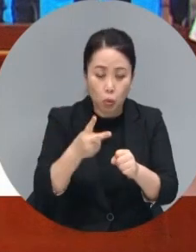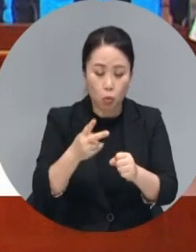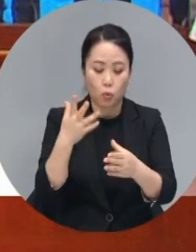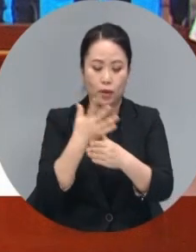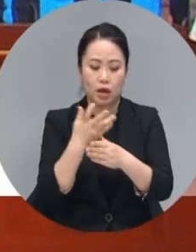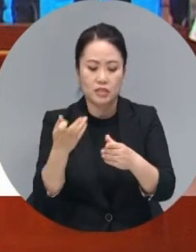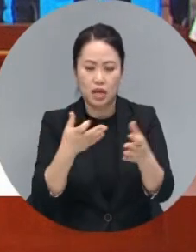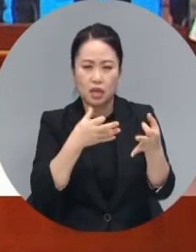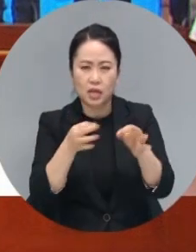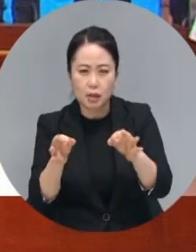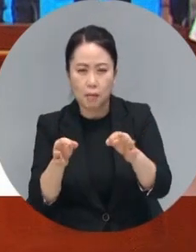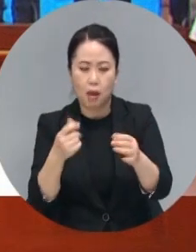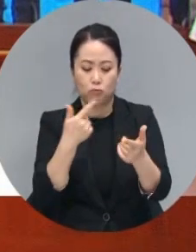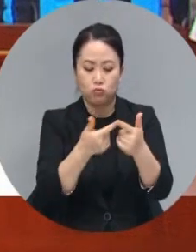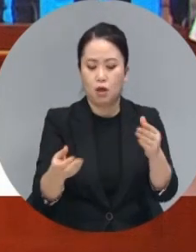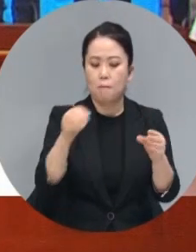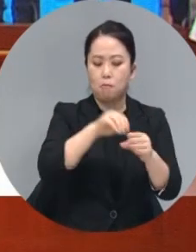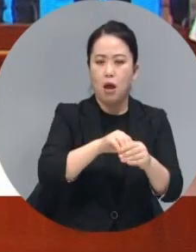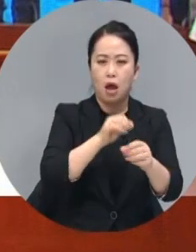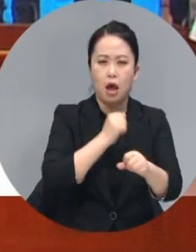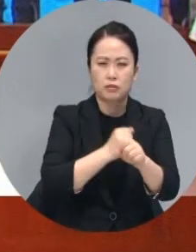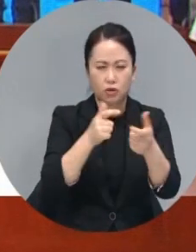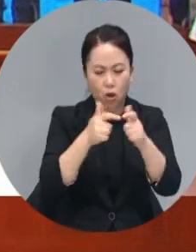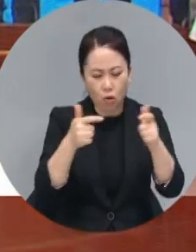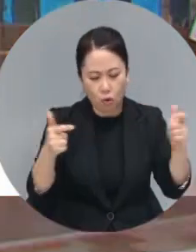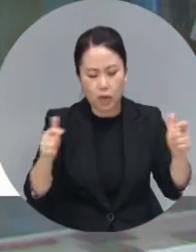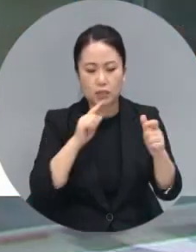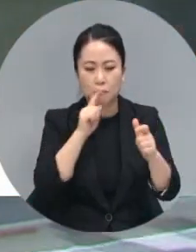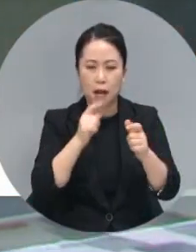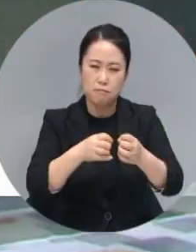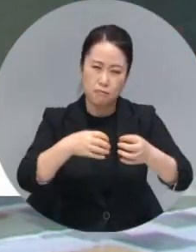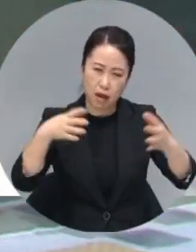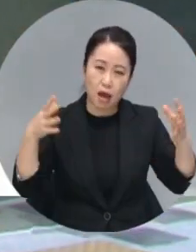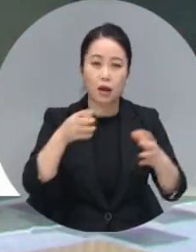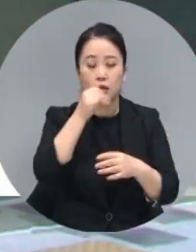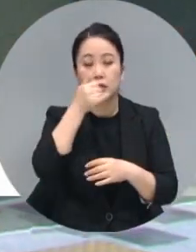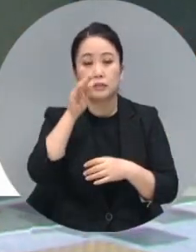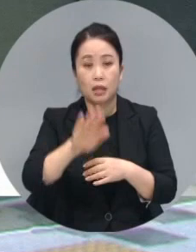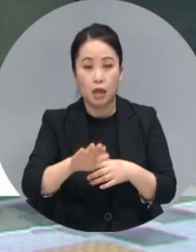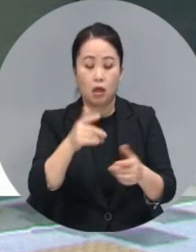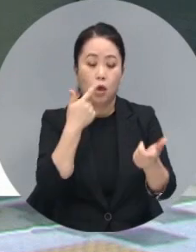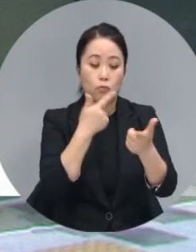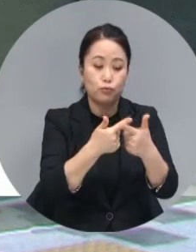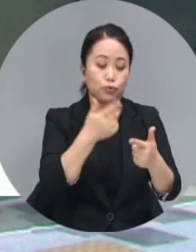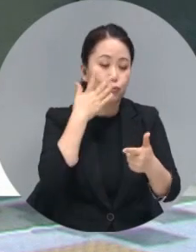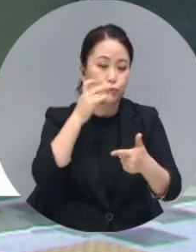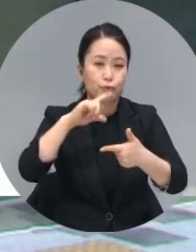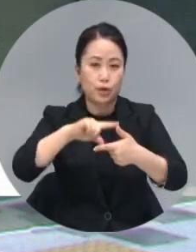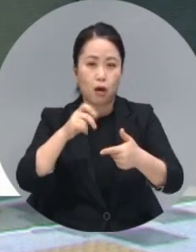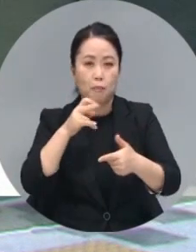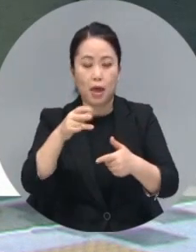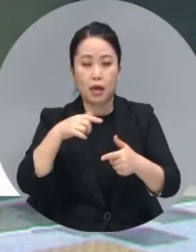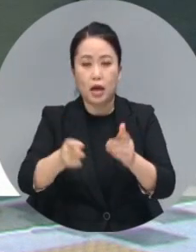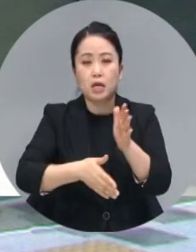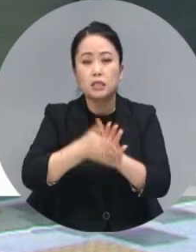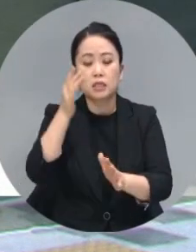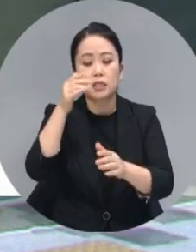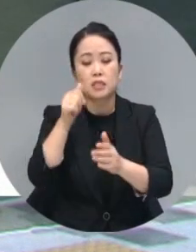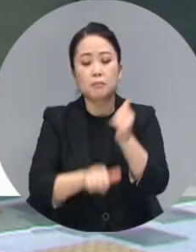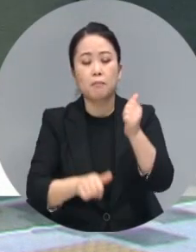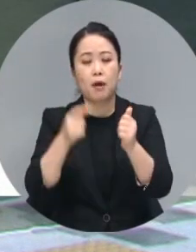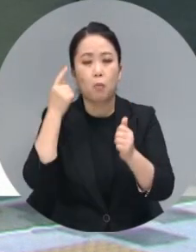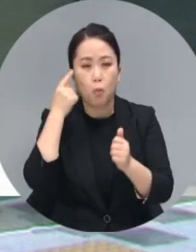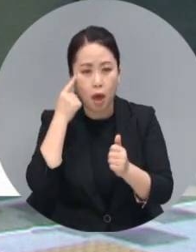편입시키자는 각종 설들이 난무하고 있는데요. 부울경 메가시티는 왜 실패하게 됐는지, 그에 앞서서